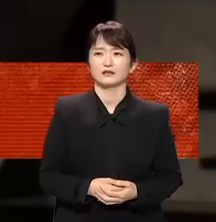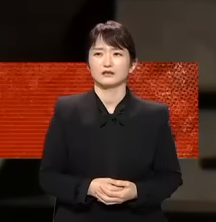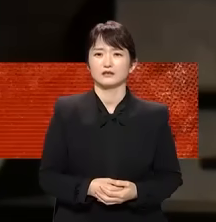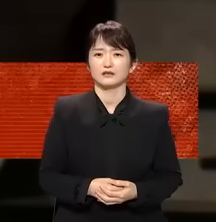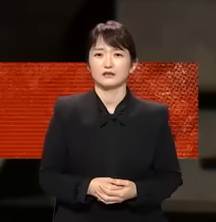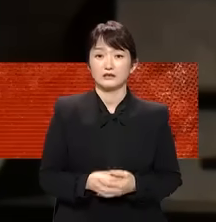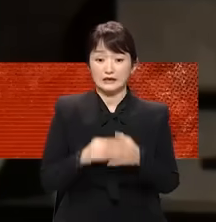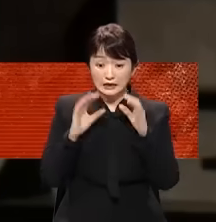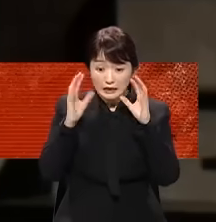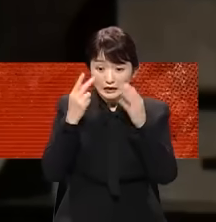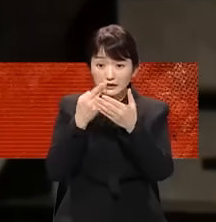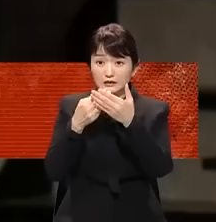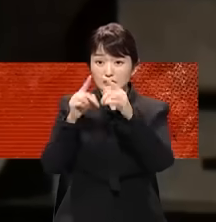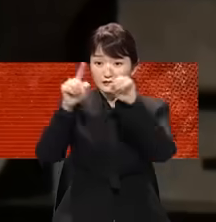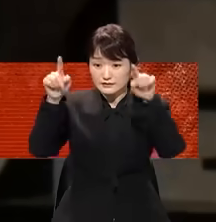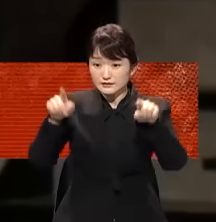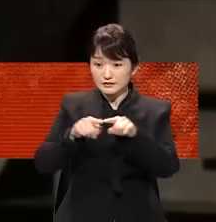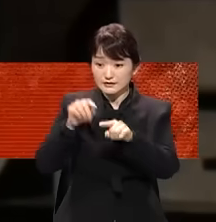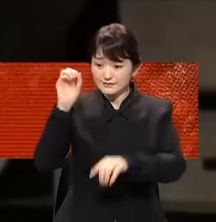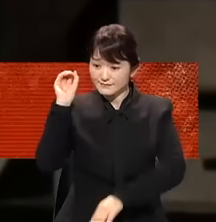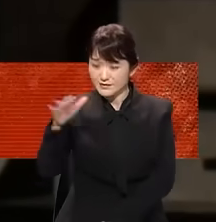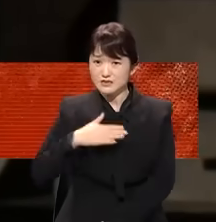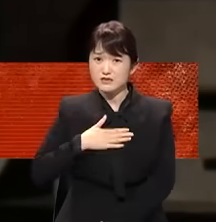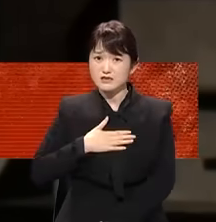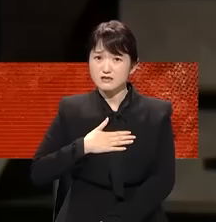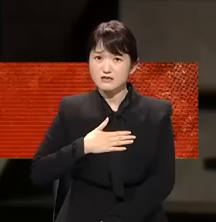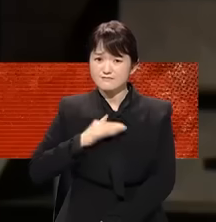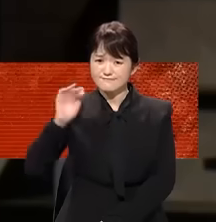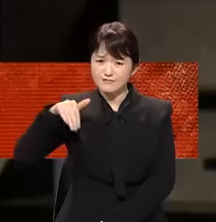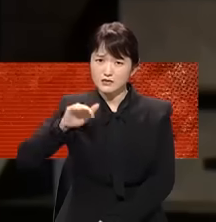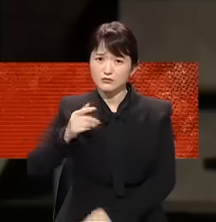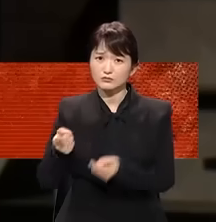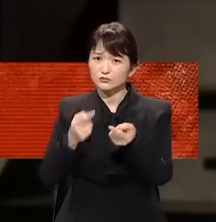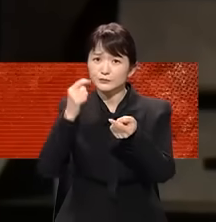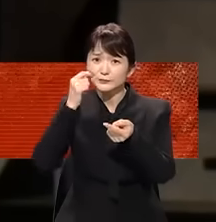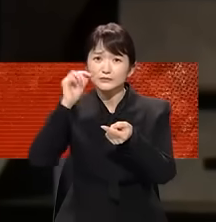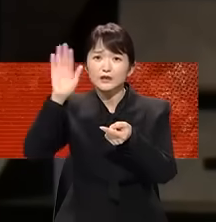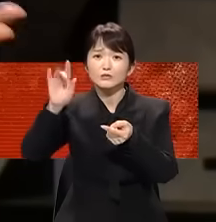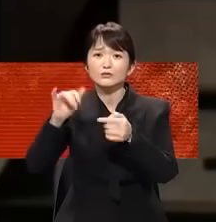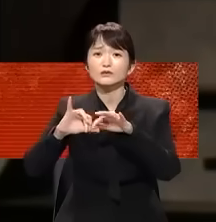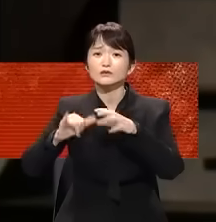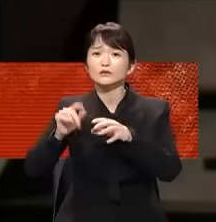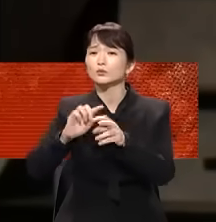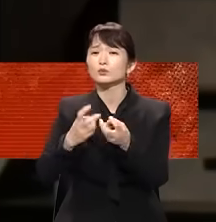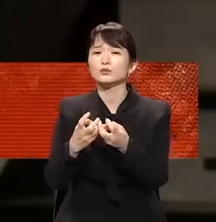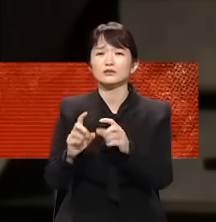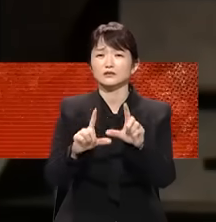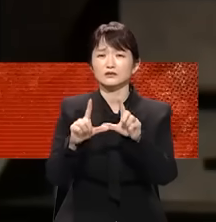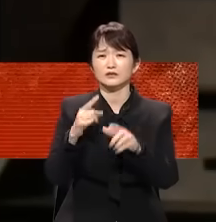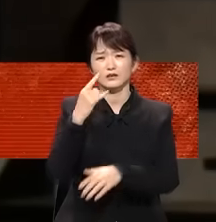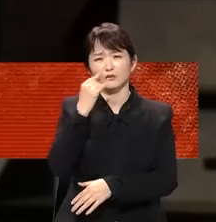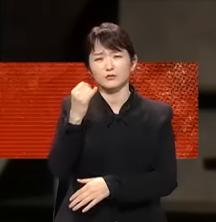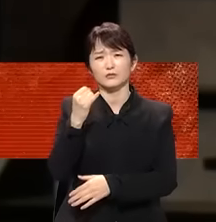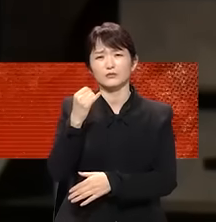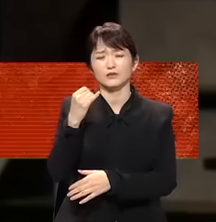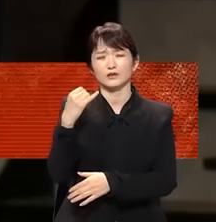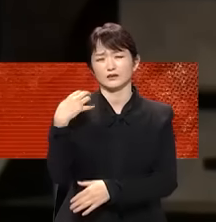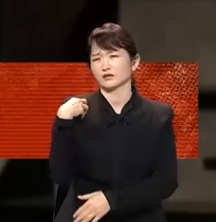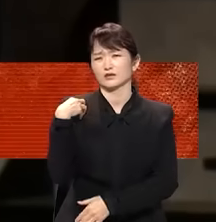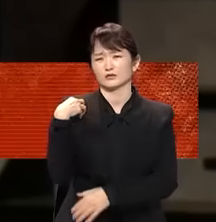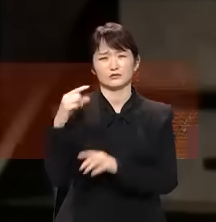창문 밖으로 던질 정도의 기분을 그렇게 조절하지 못한다면 앞으로도이 세상을 어떻게네 엄마로선 살 수가 없죠